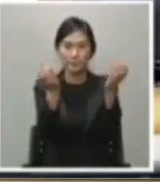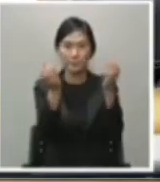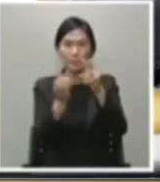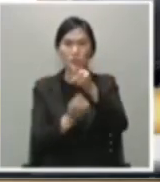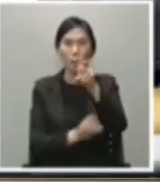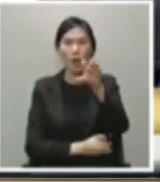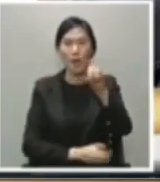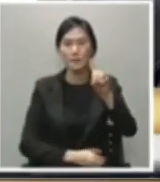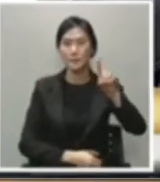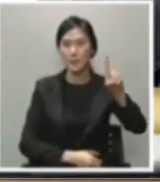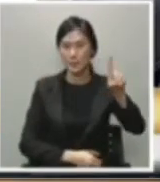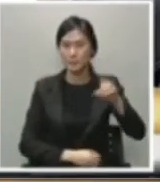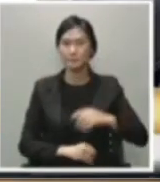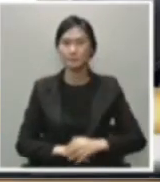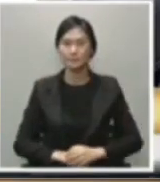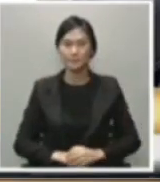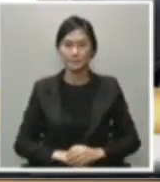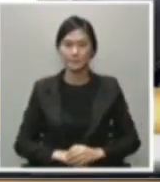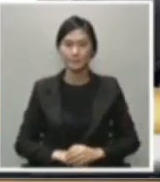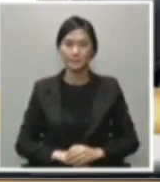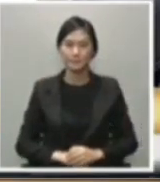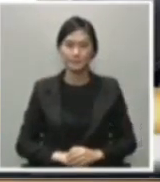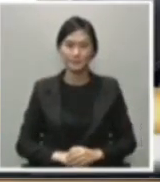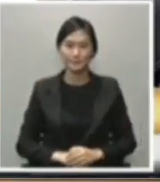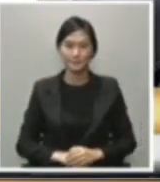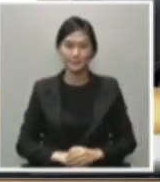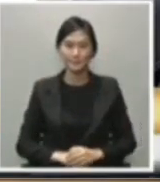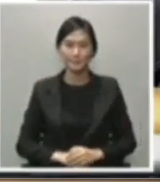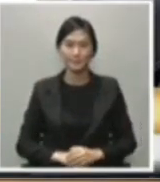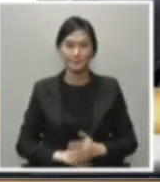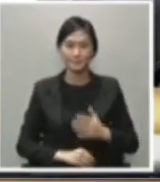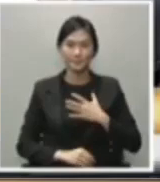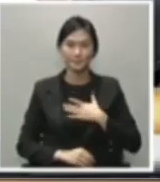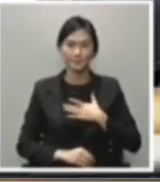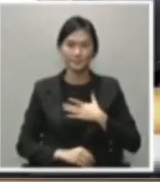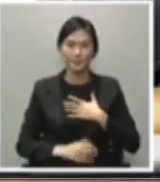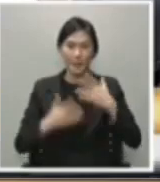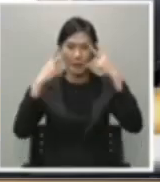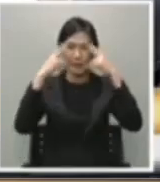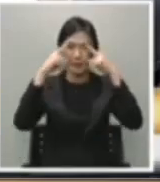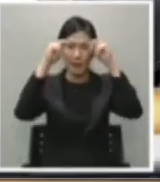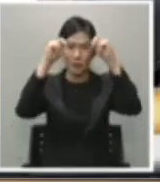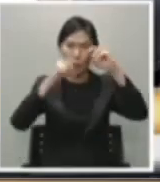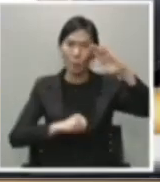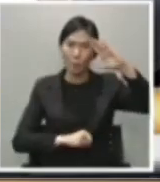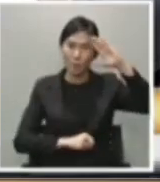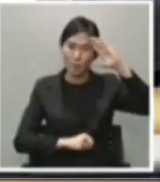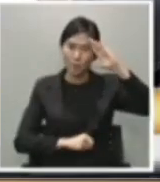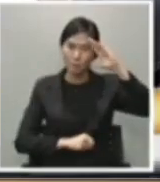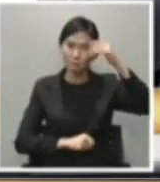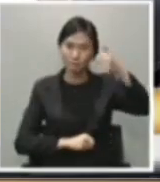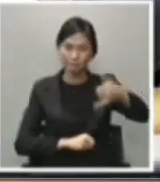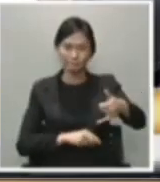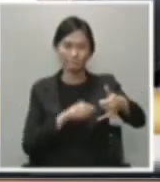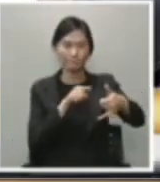251ท่านประธานที่เคารพครับพลเอกประยุทธ์จันทร์โอชานายกรัฐม